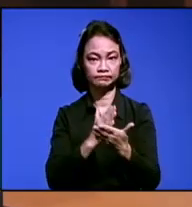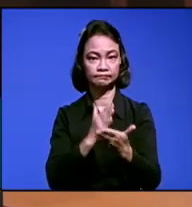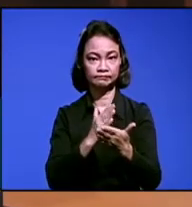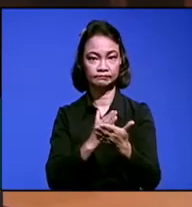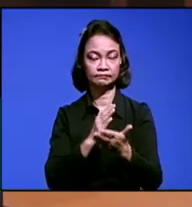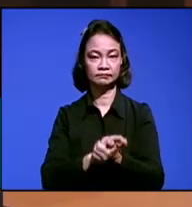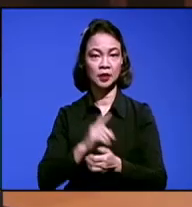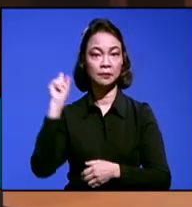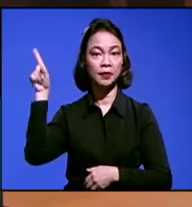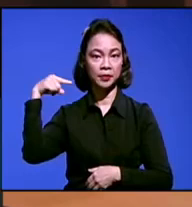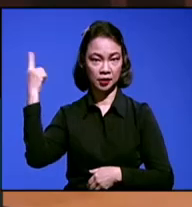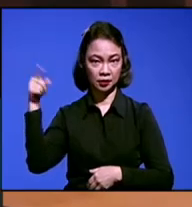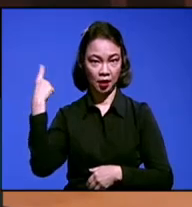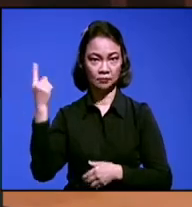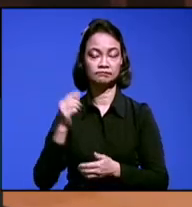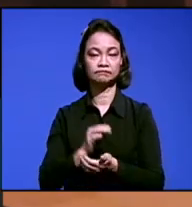Pemerintah